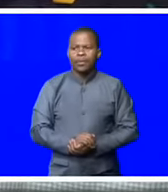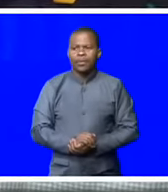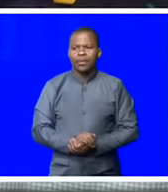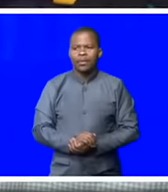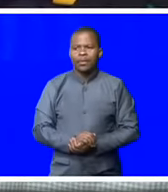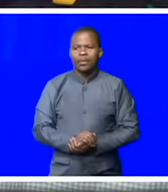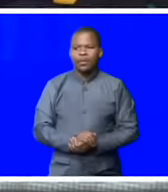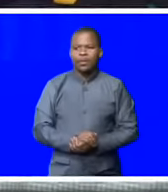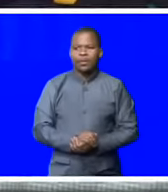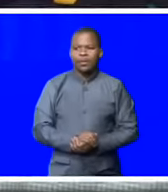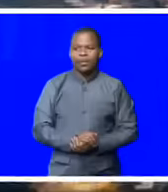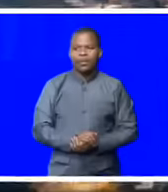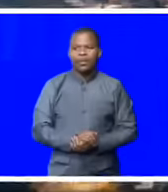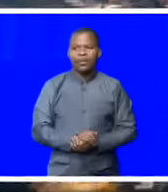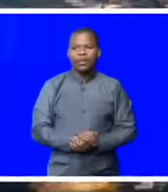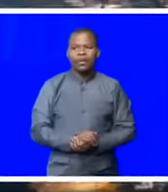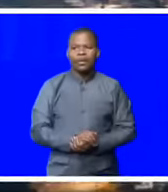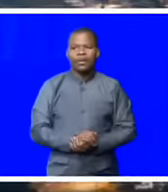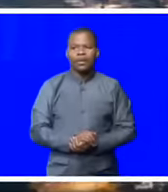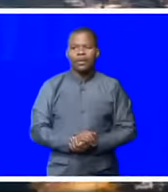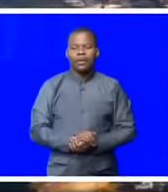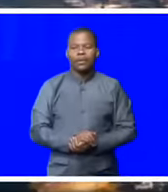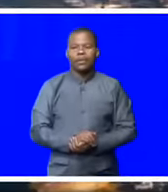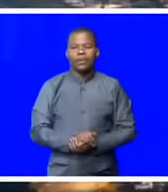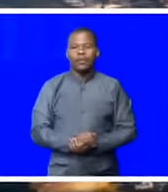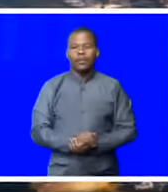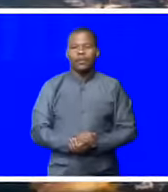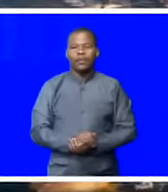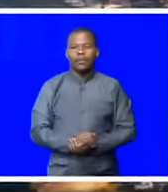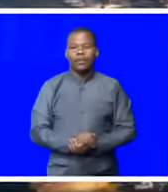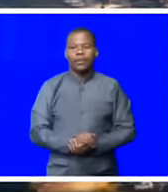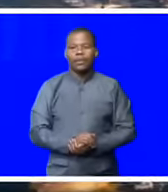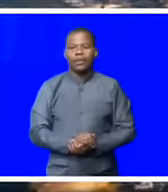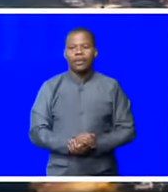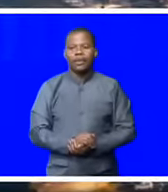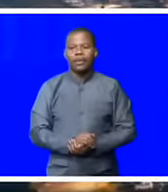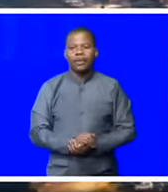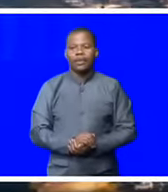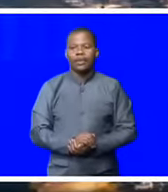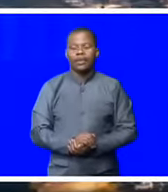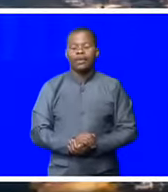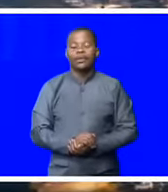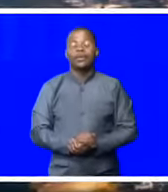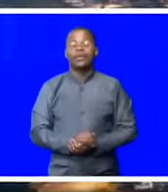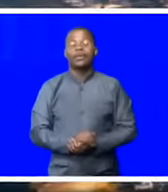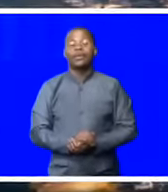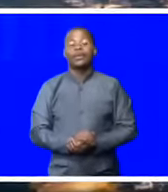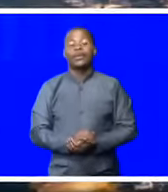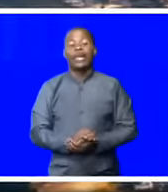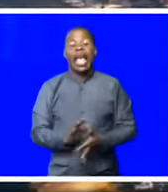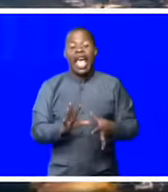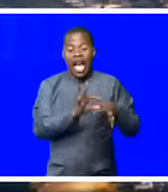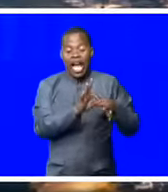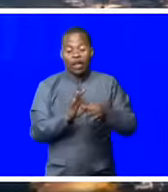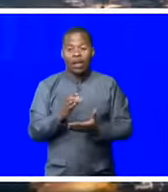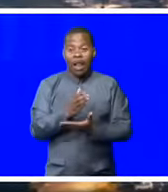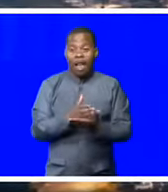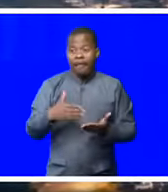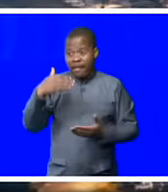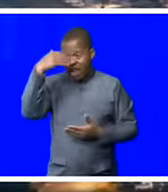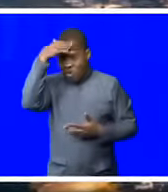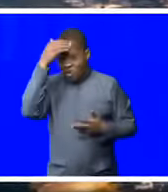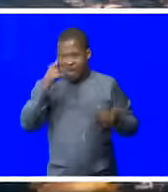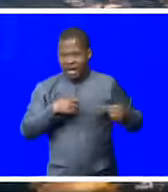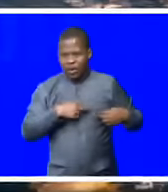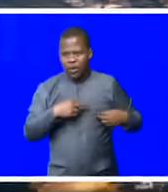kunambongo waDube yembabane. Kulandzela ukuthi libandla letekuvakasha leSwatini lemukele amabandla lamabili etekuvakasha